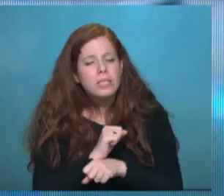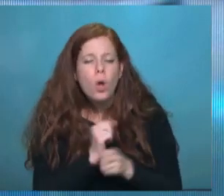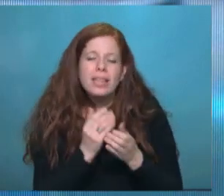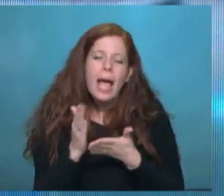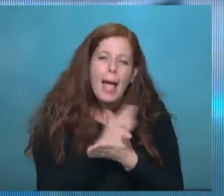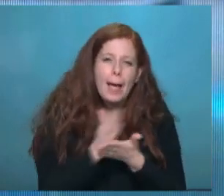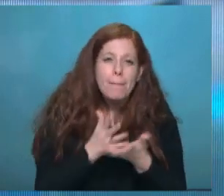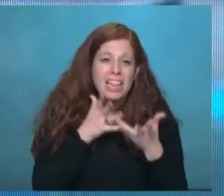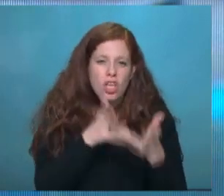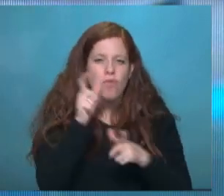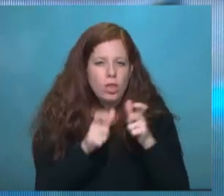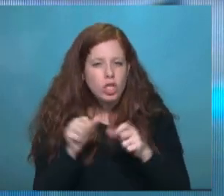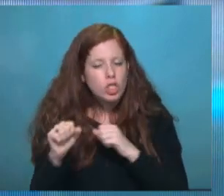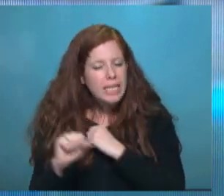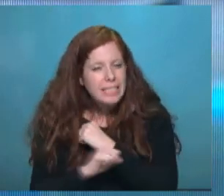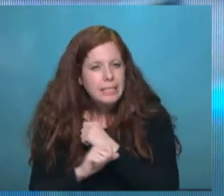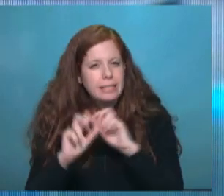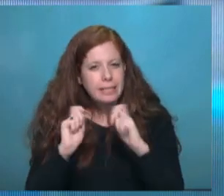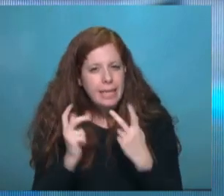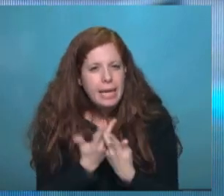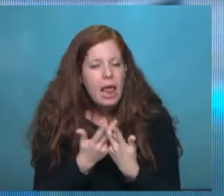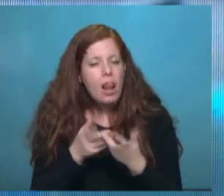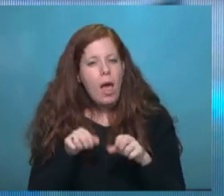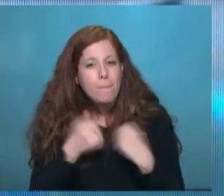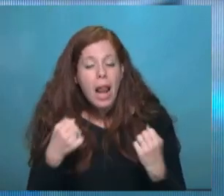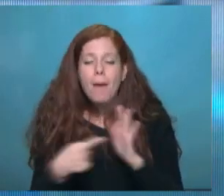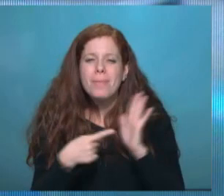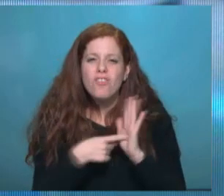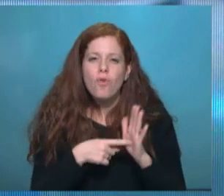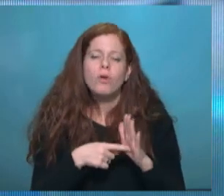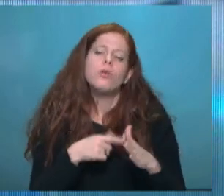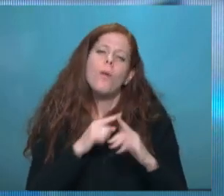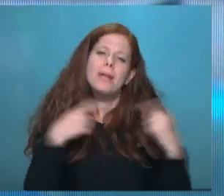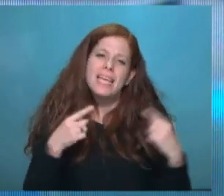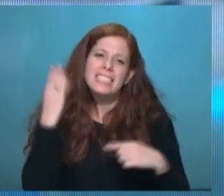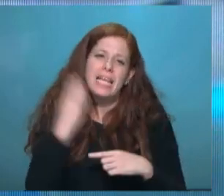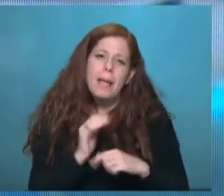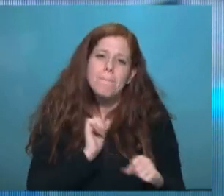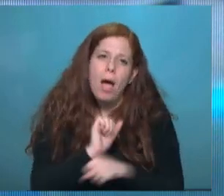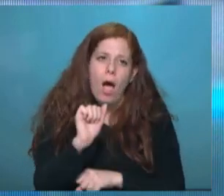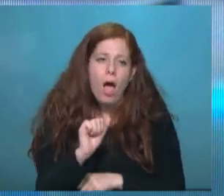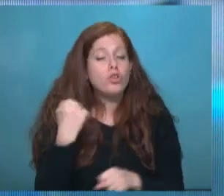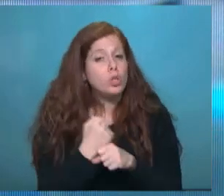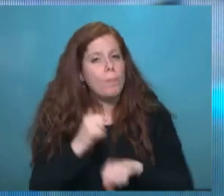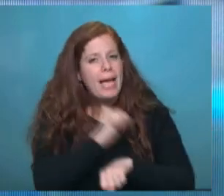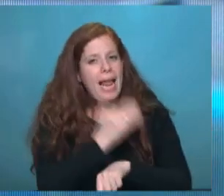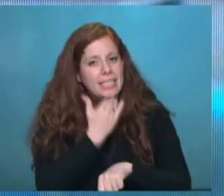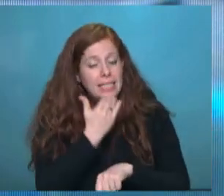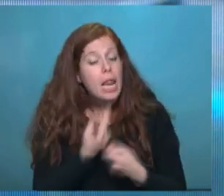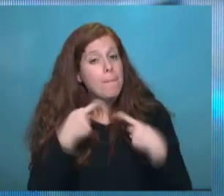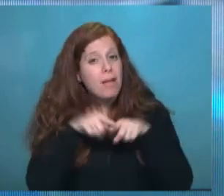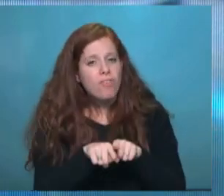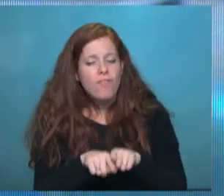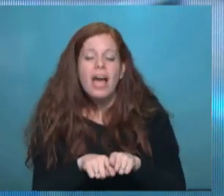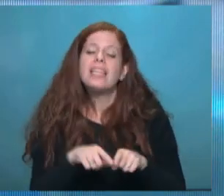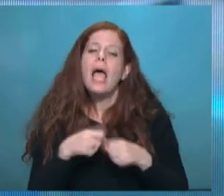אנשי סגל, הפרות משמעת, חבלה, בעקבות סדרה של צעדי מחאה שנקטו בכירי חמאס בכלא הישראלי. בד בבד, העימותים בהר